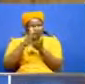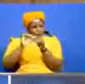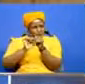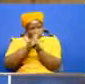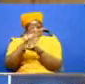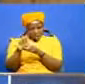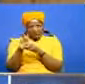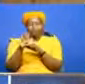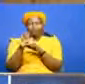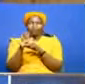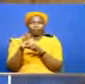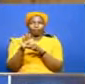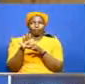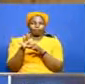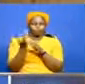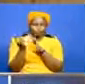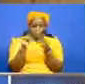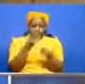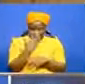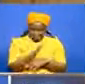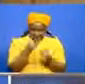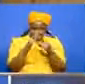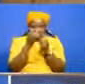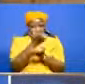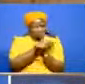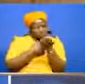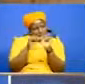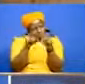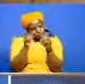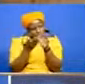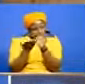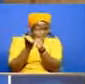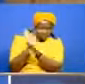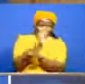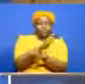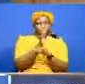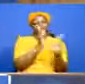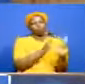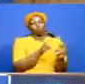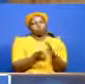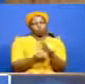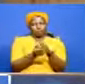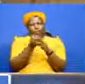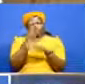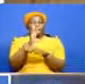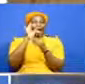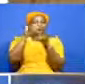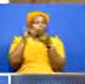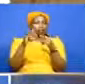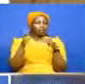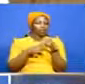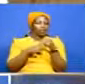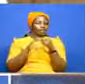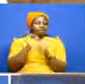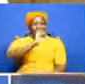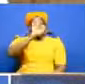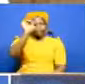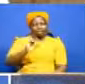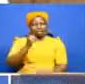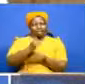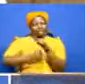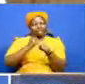plunge, our economy is likely to bounce back and grow by approximately 7% in the